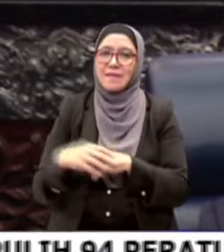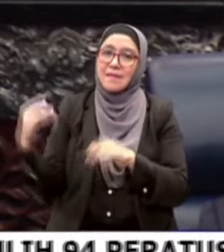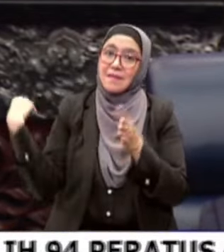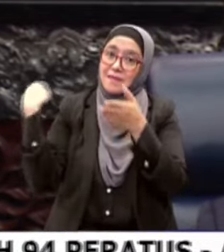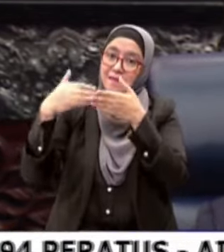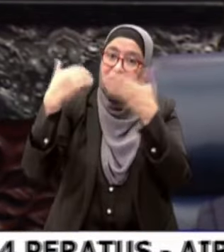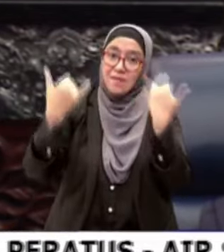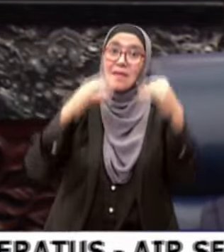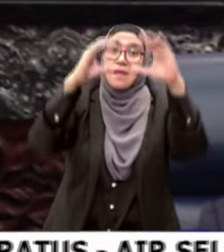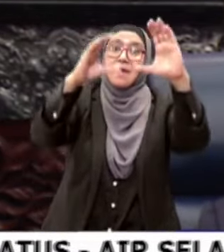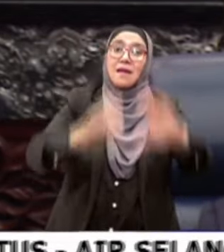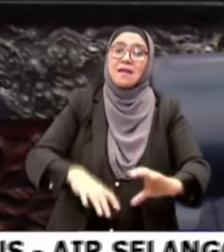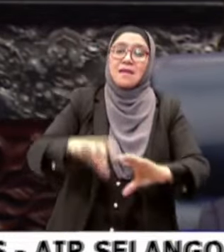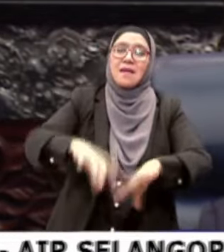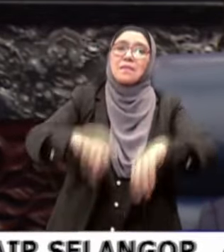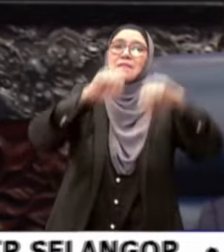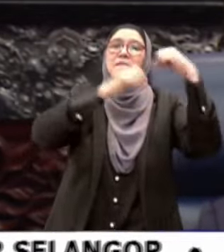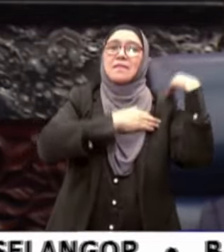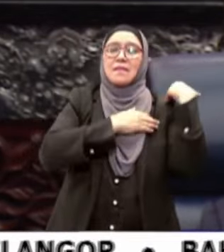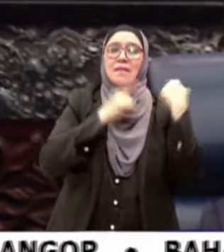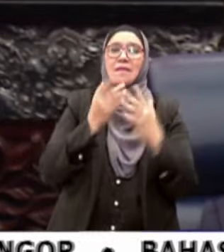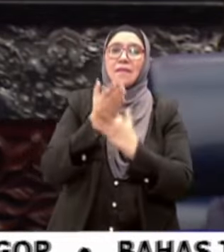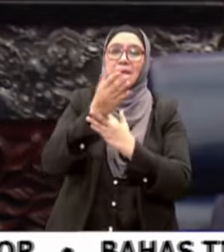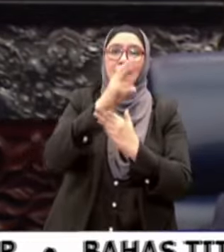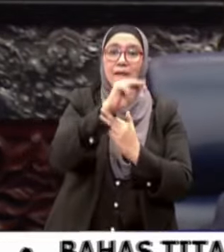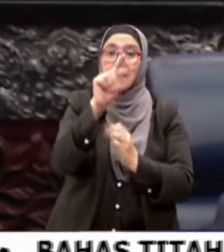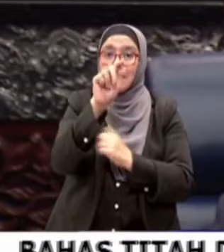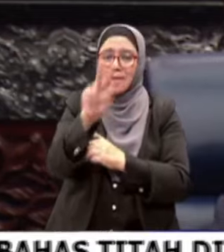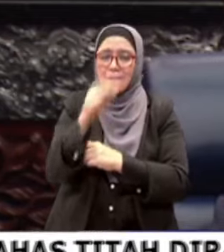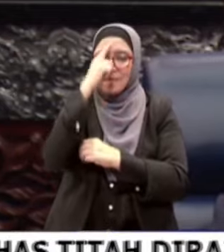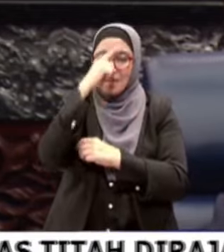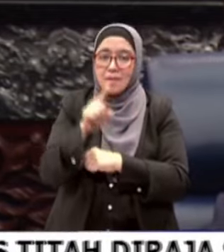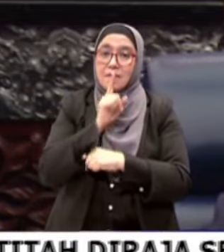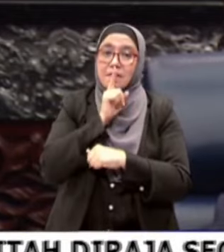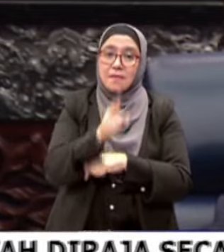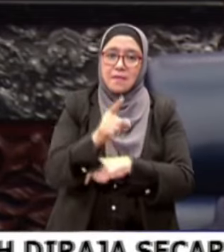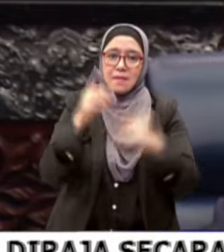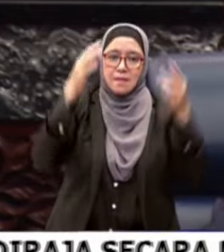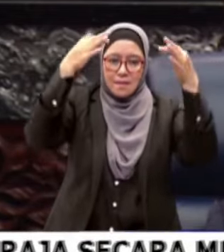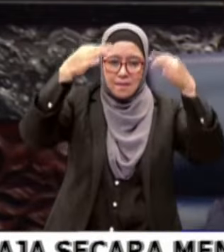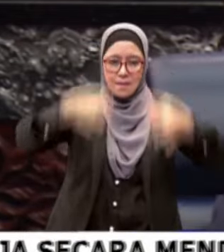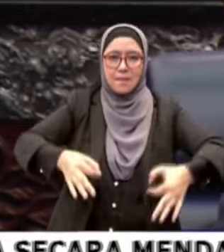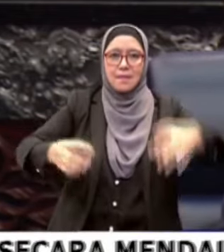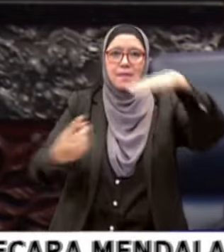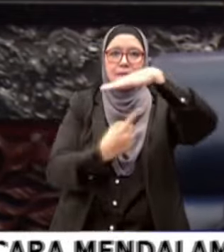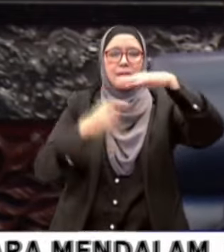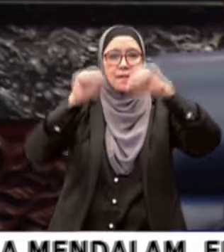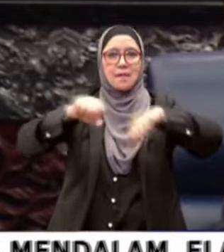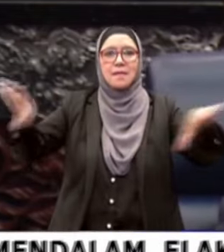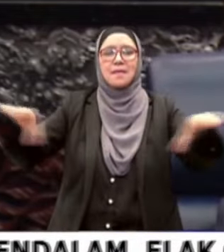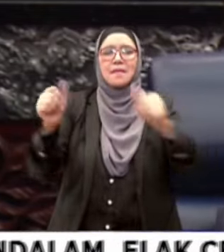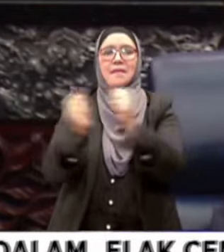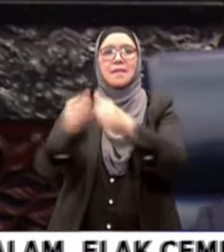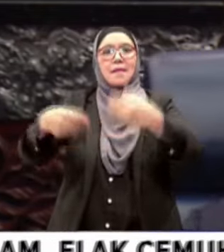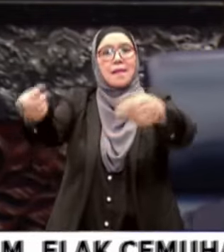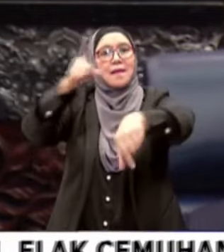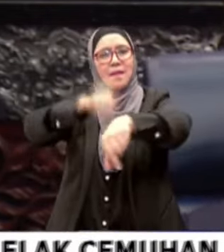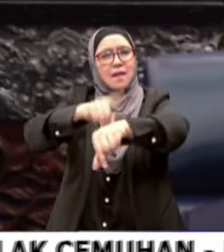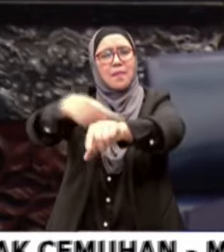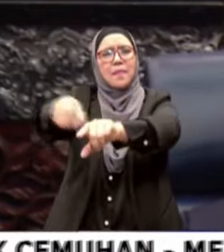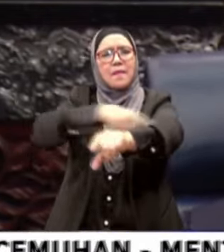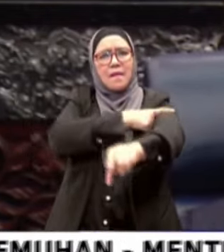M10 ialah memastikan Keputusan dasar itu dapat dibuat dengan memberi masa yang lebih panjang untuk